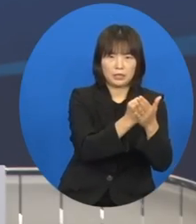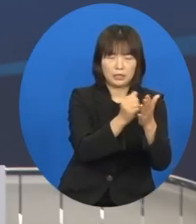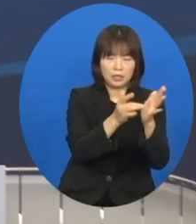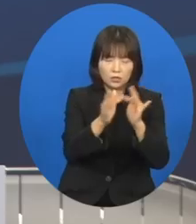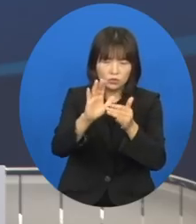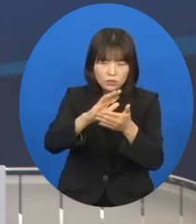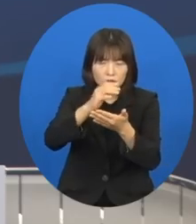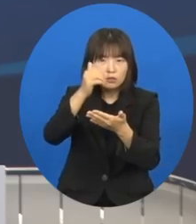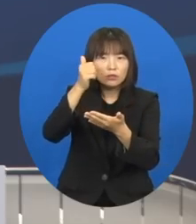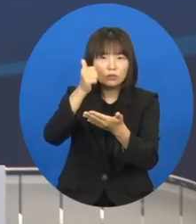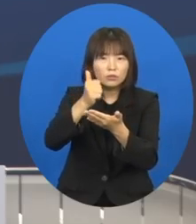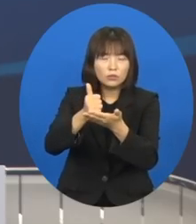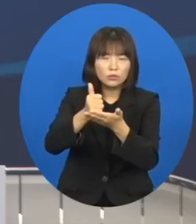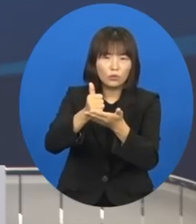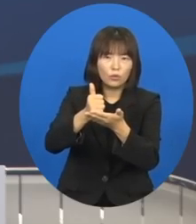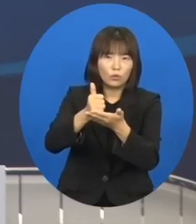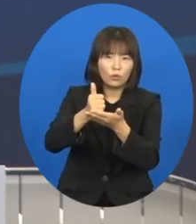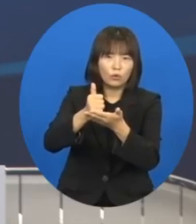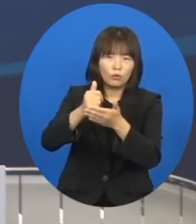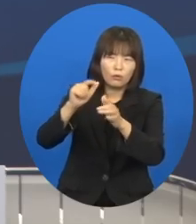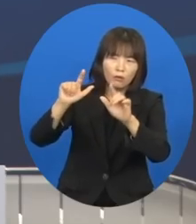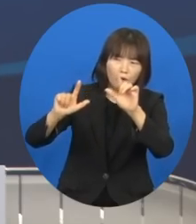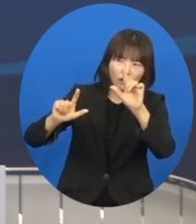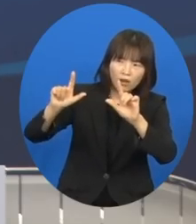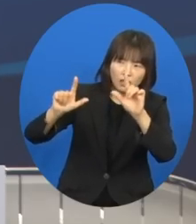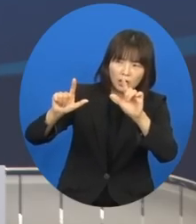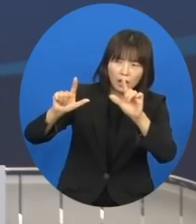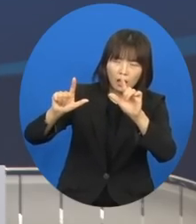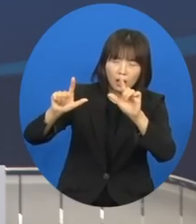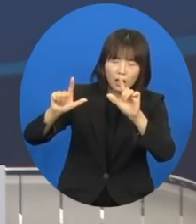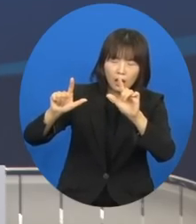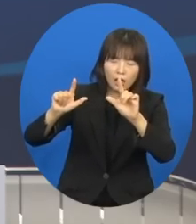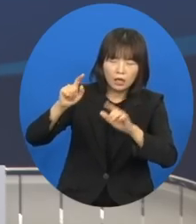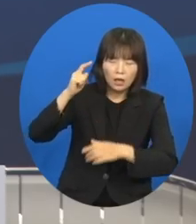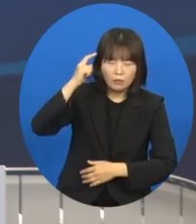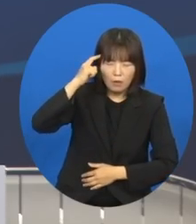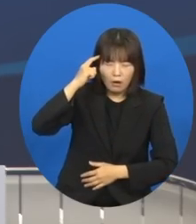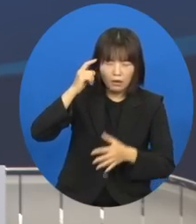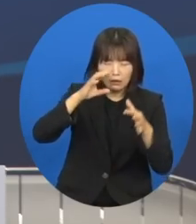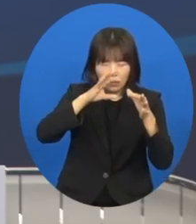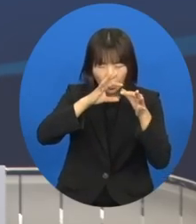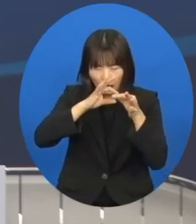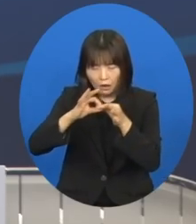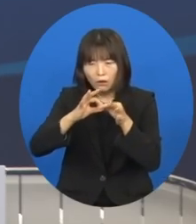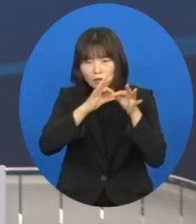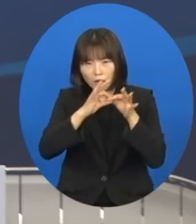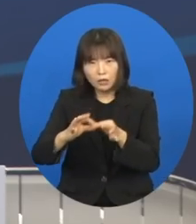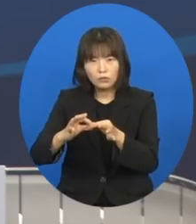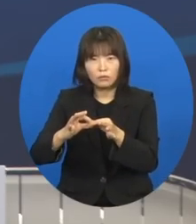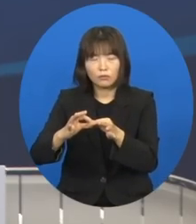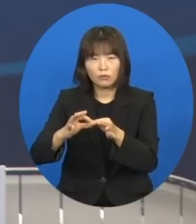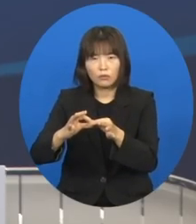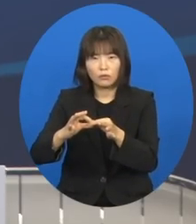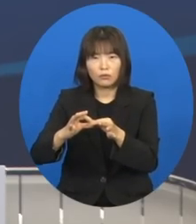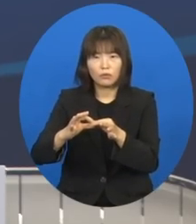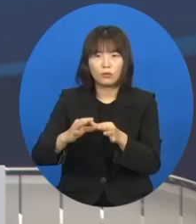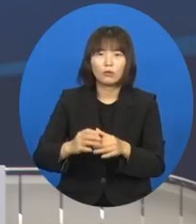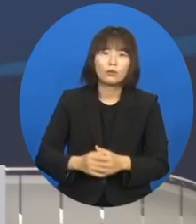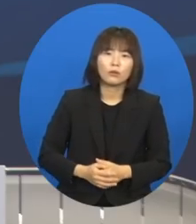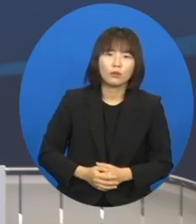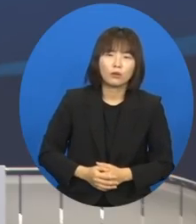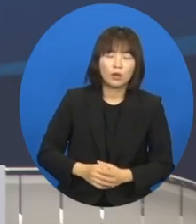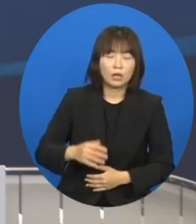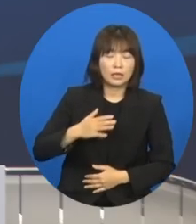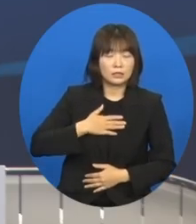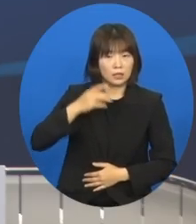그 형상이 제 눈에서 제 머리에서 떠나지가 않으면서 제 머리에 가족들에게